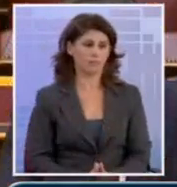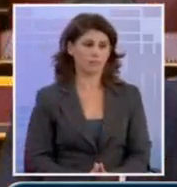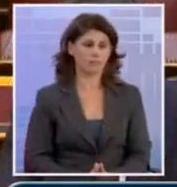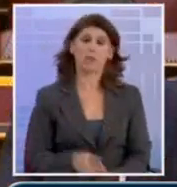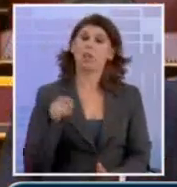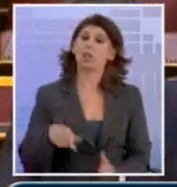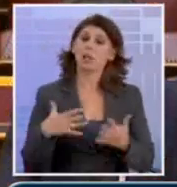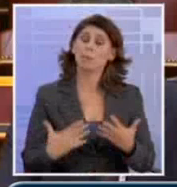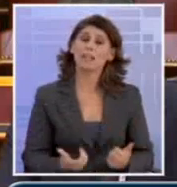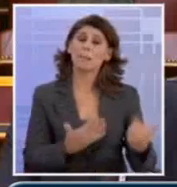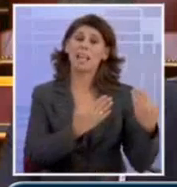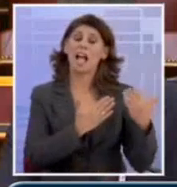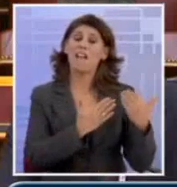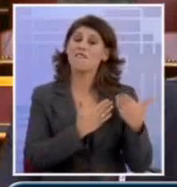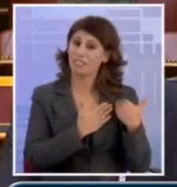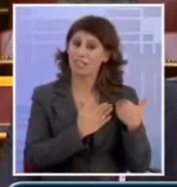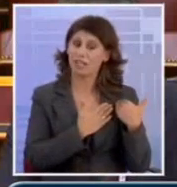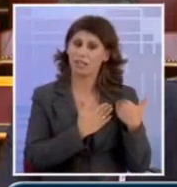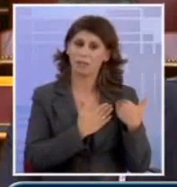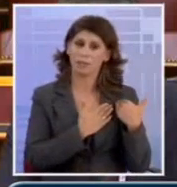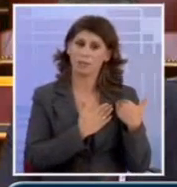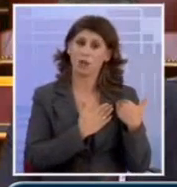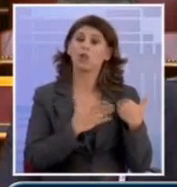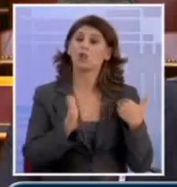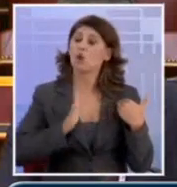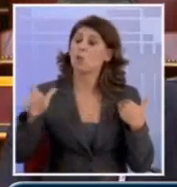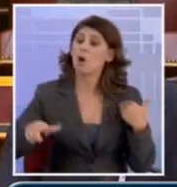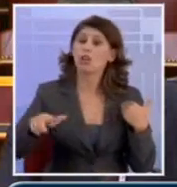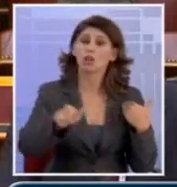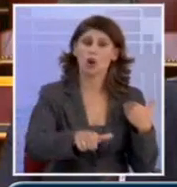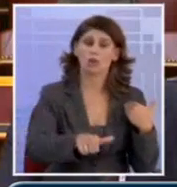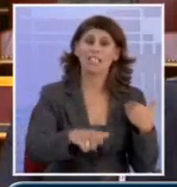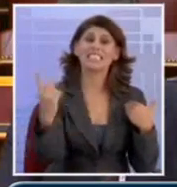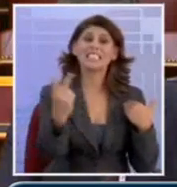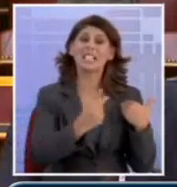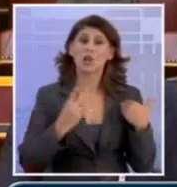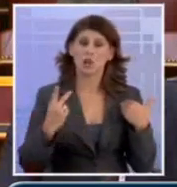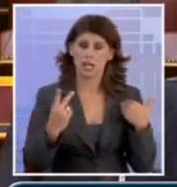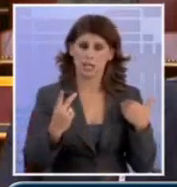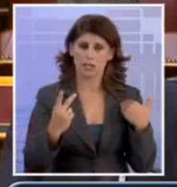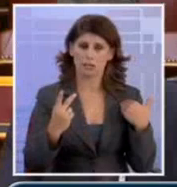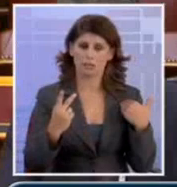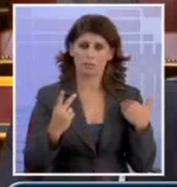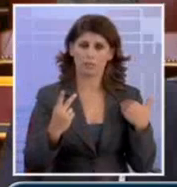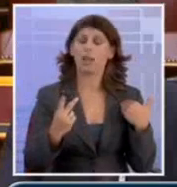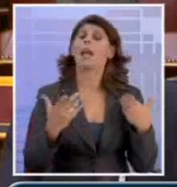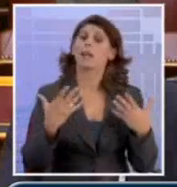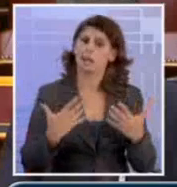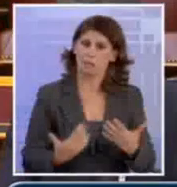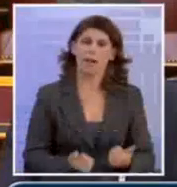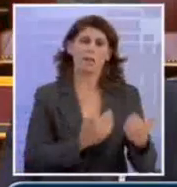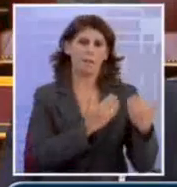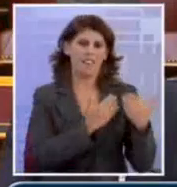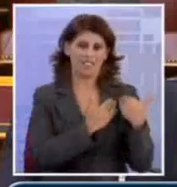Τώρα υπάρχει και μια ευθύνη των πολιτών, της κοινωνίας. Υπάρχει και μια